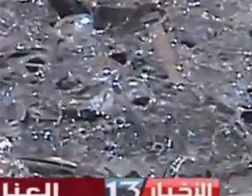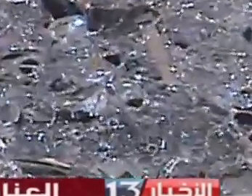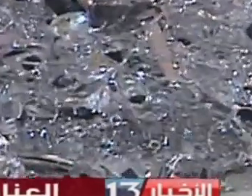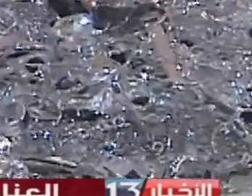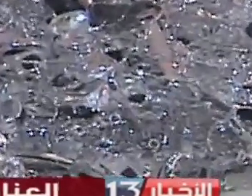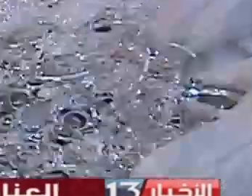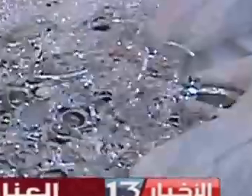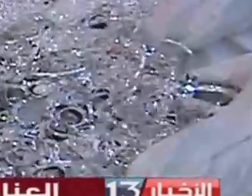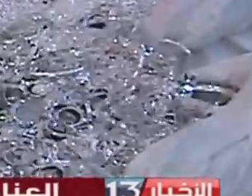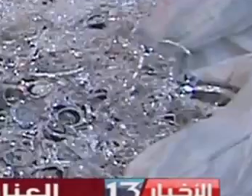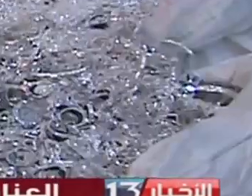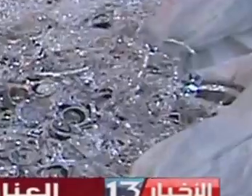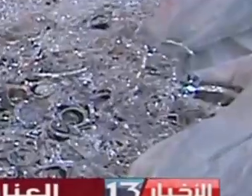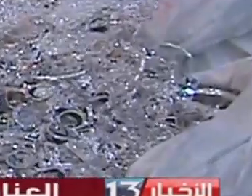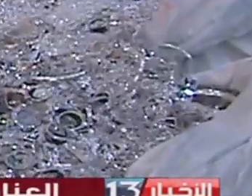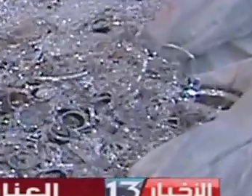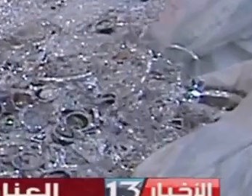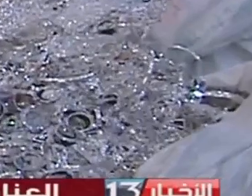الخبره